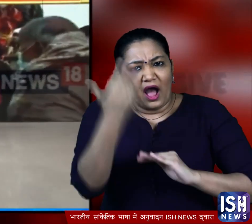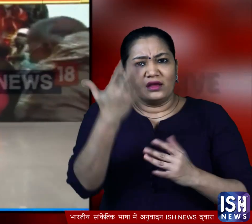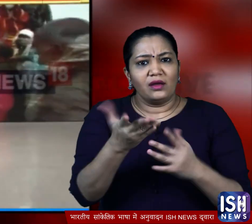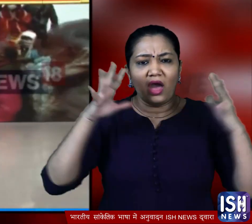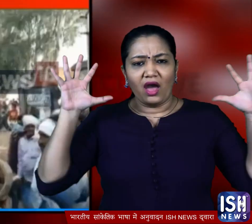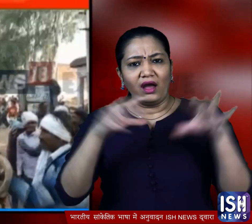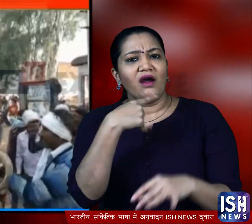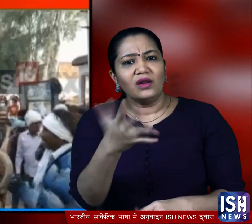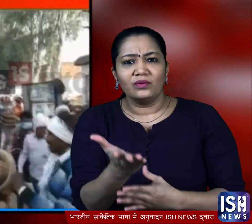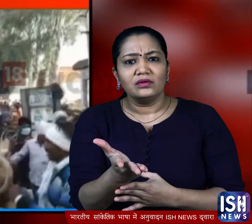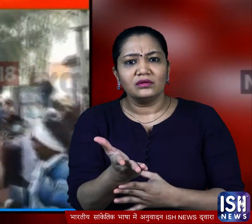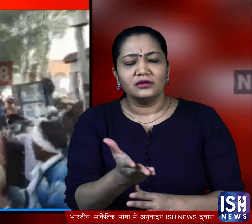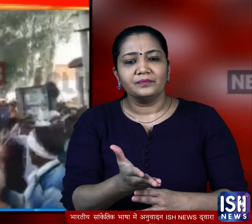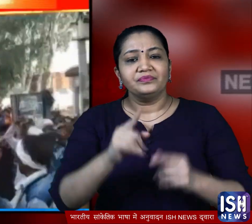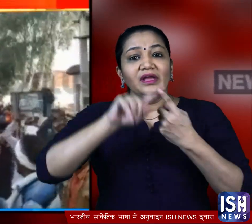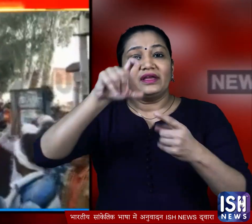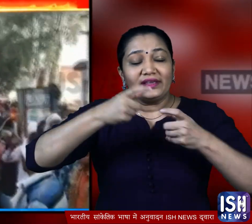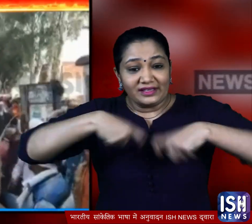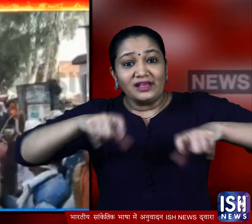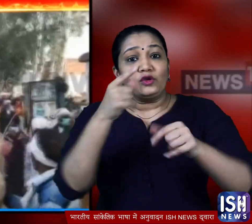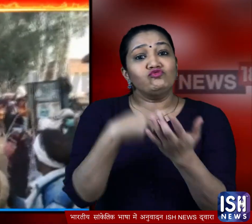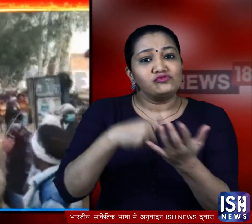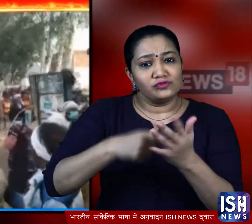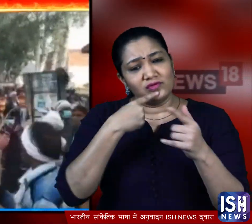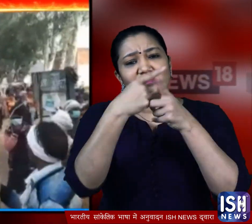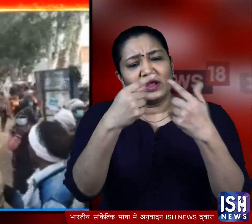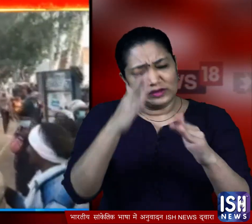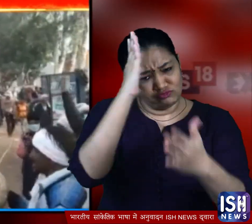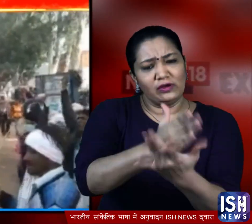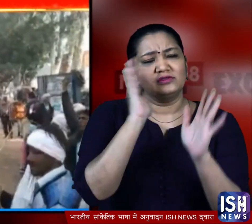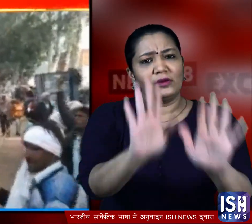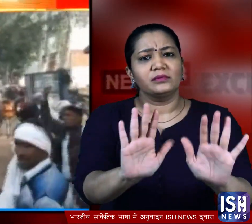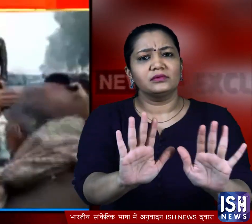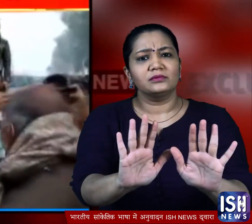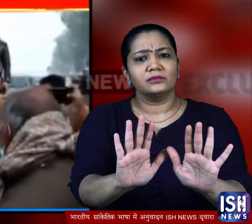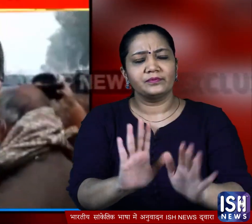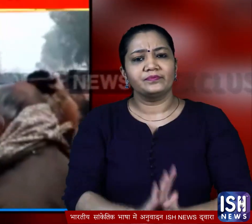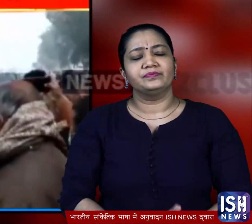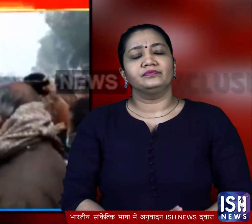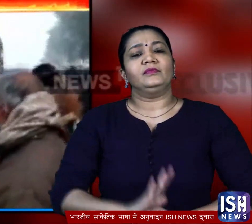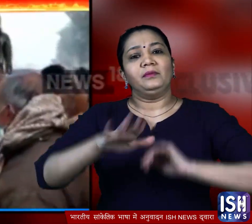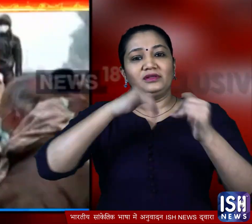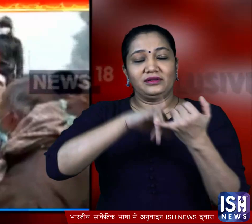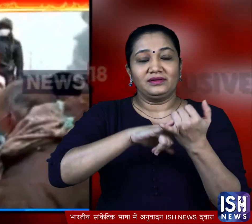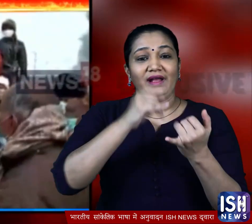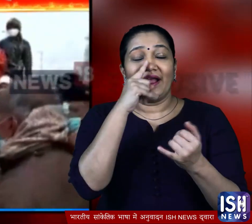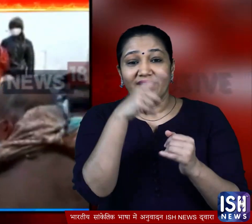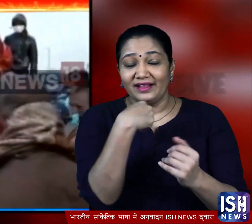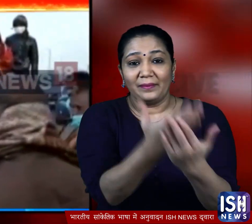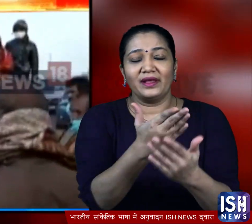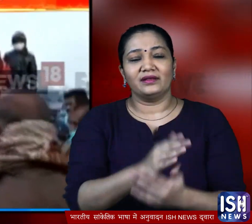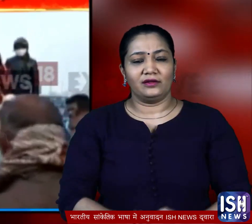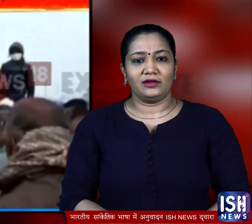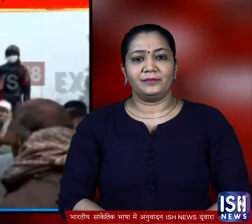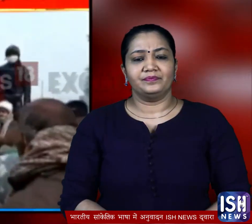जताई और चुनाव आयोग के नियमों का हवाला देकर उन्हें बीच सड़क पर रोक दिया, जिस पर सादाबाद विधानसभा सीट से